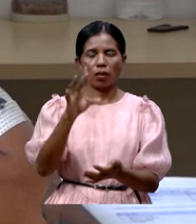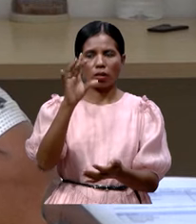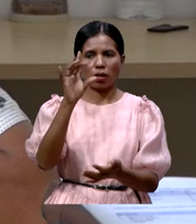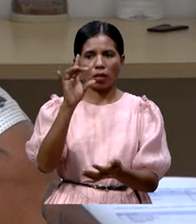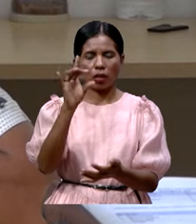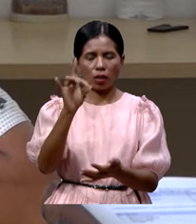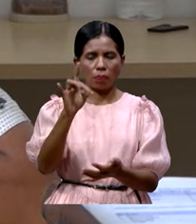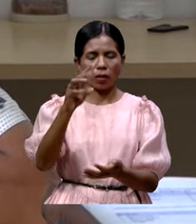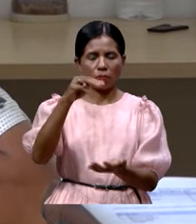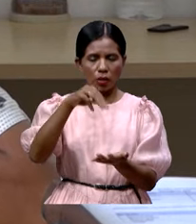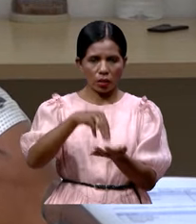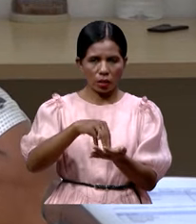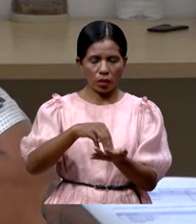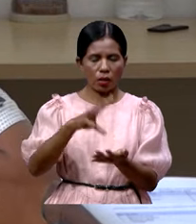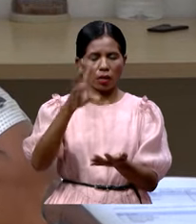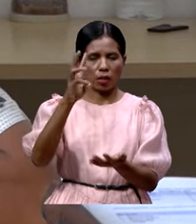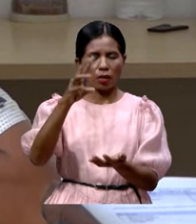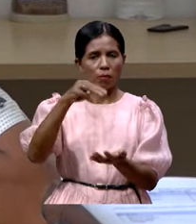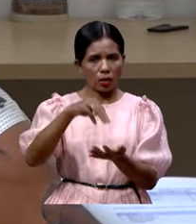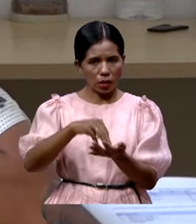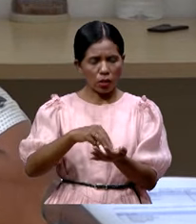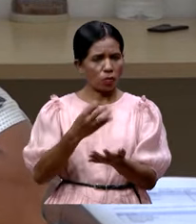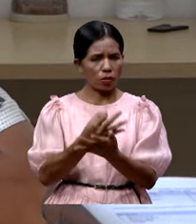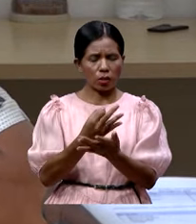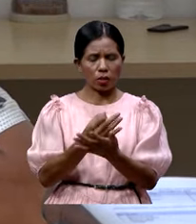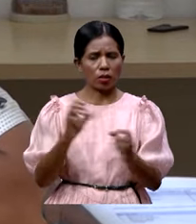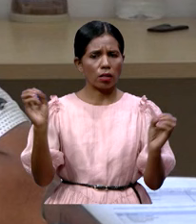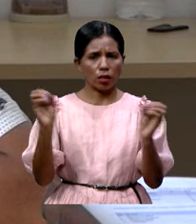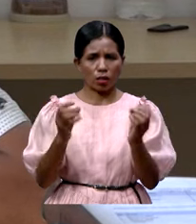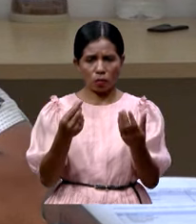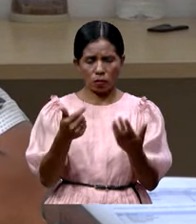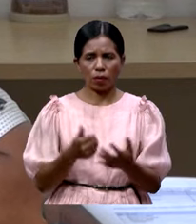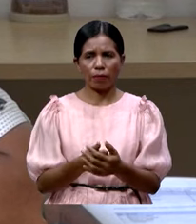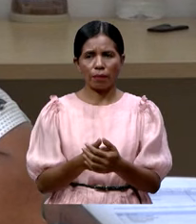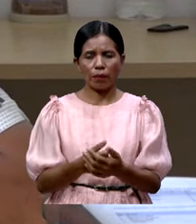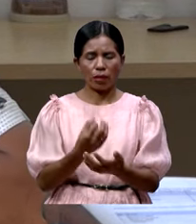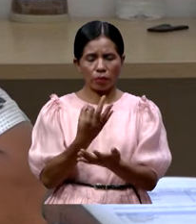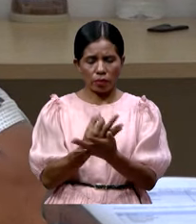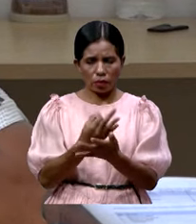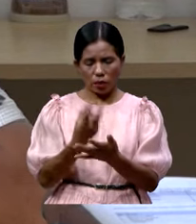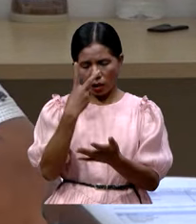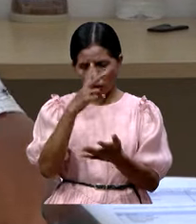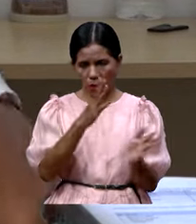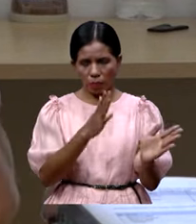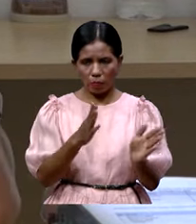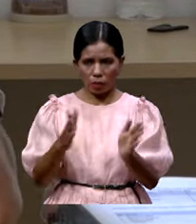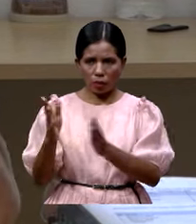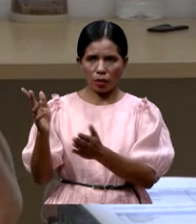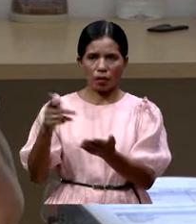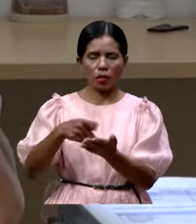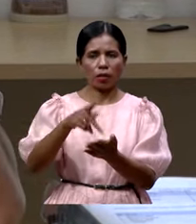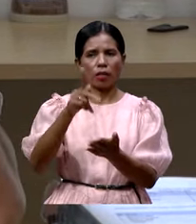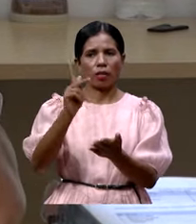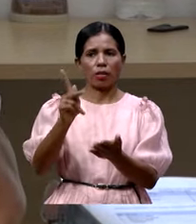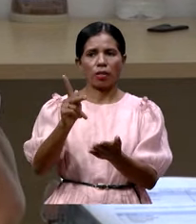10 miliar, 6 miliar, ini adalah soal sangat tuang. Depois ini finansa sendiri sih hari ekonomi ini proses juga, pak kami